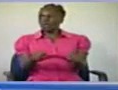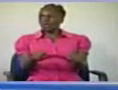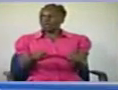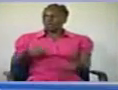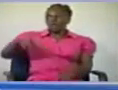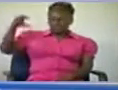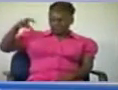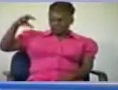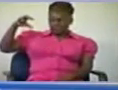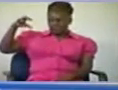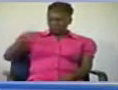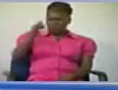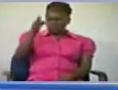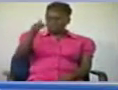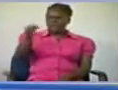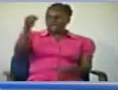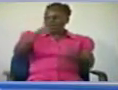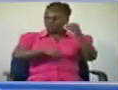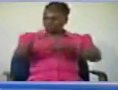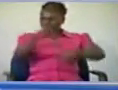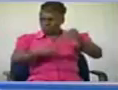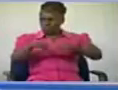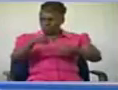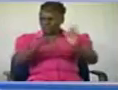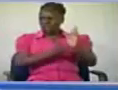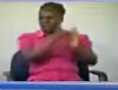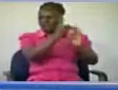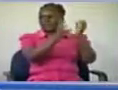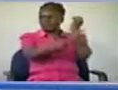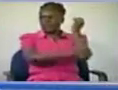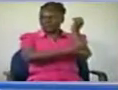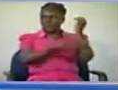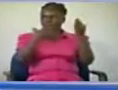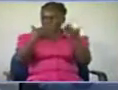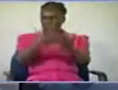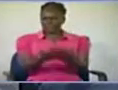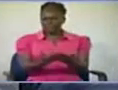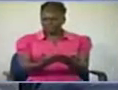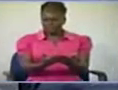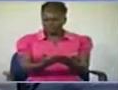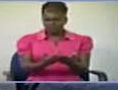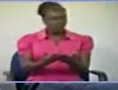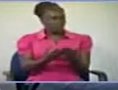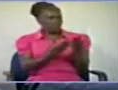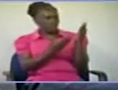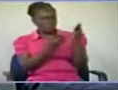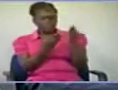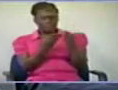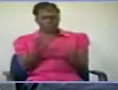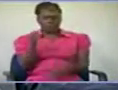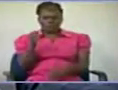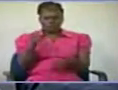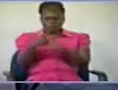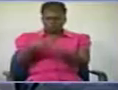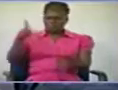wazima wao wanachangia katika maendeleo ya nchi. Asante sana. Huyo ni bwana Elmad Songe ambaye anatoka katika